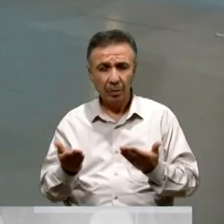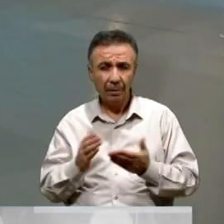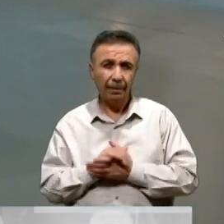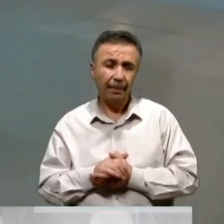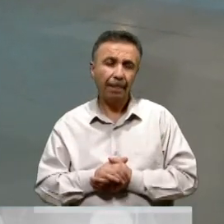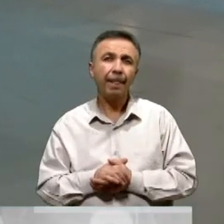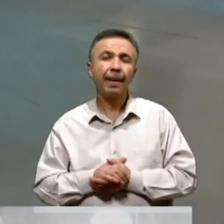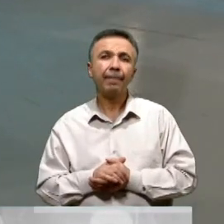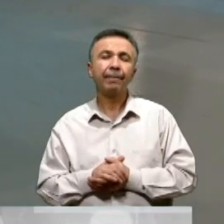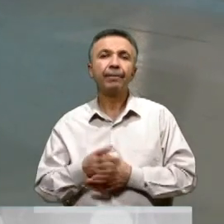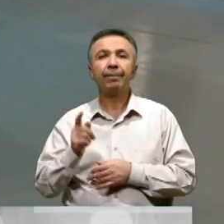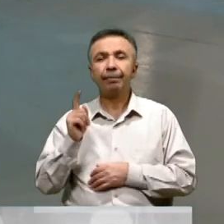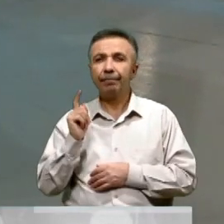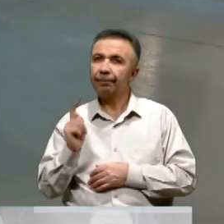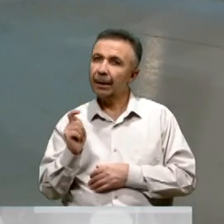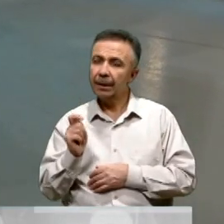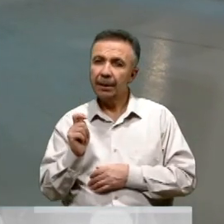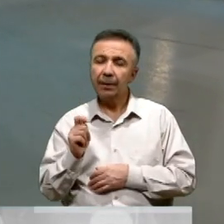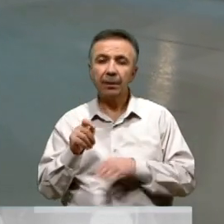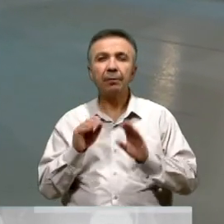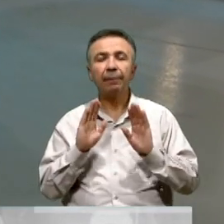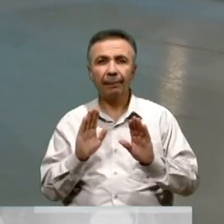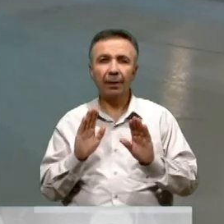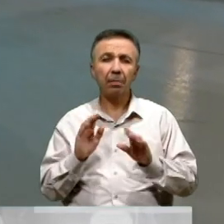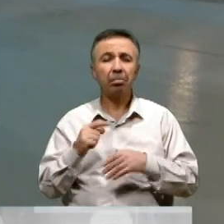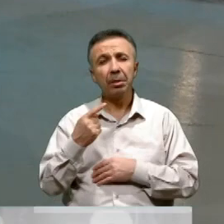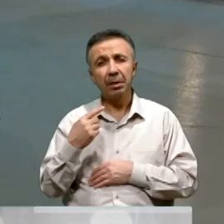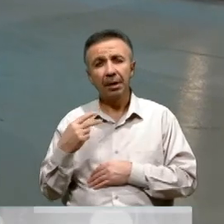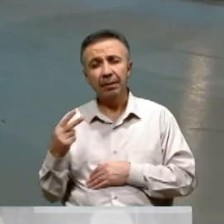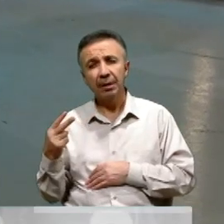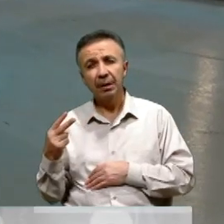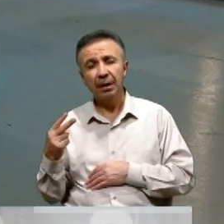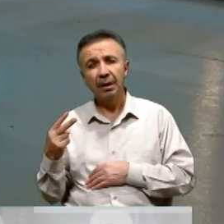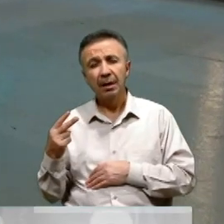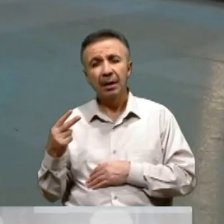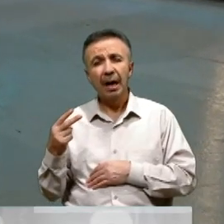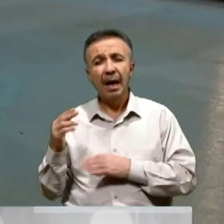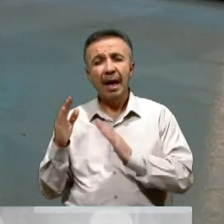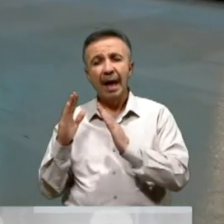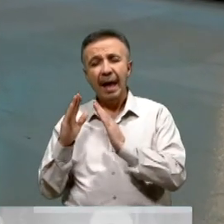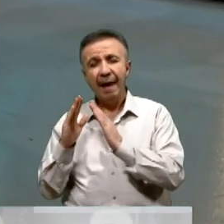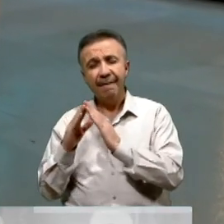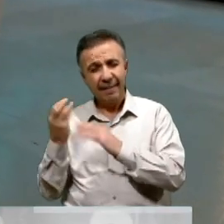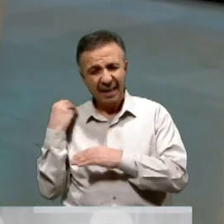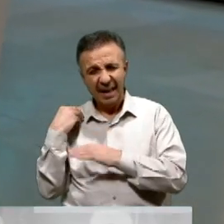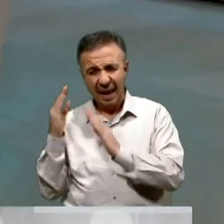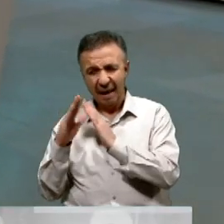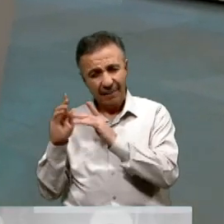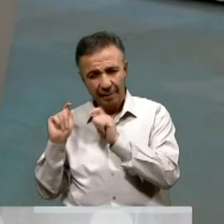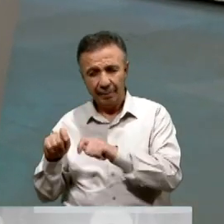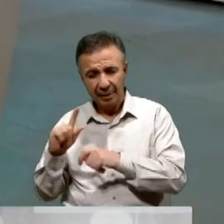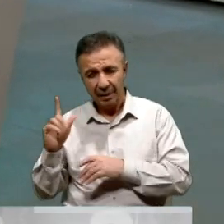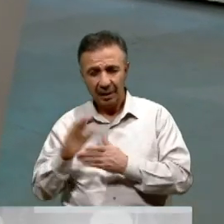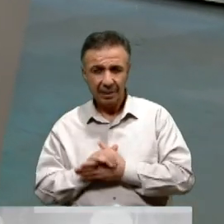bu durum hakikat. Fakat bir taraftan da kentsel dönüşüm yapılması gerekiyor. Kentsel